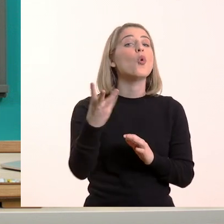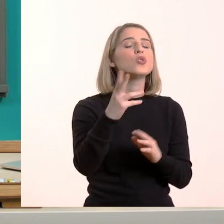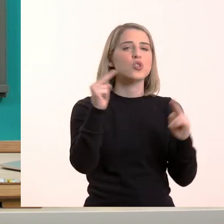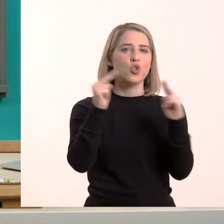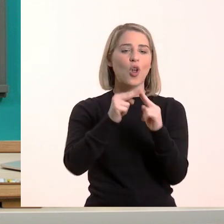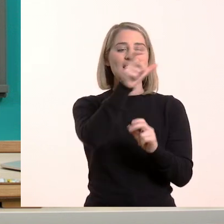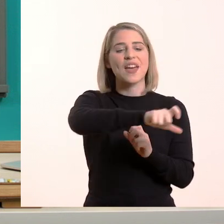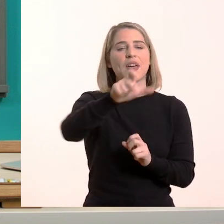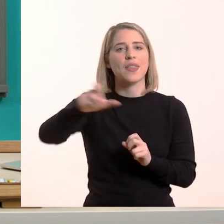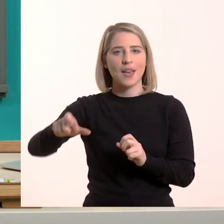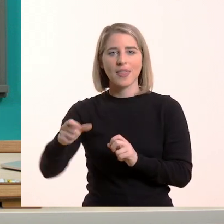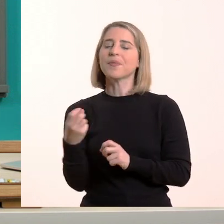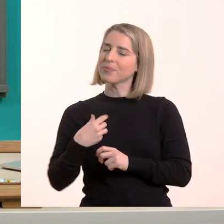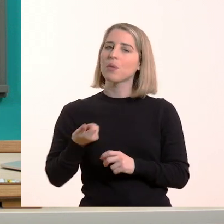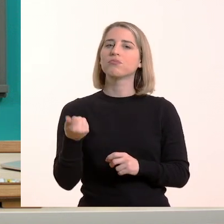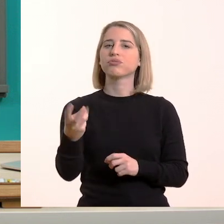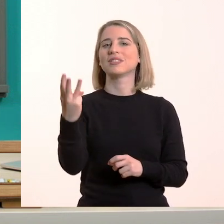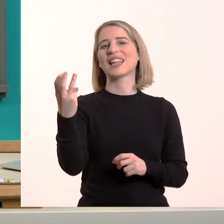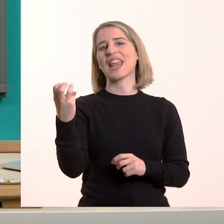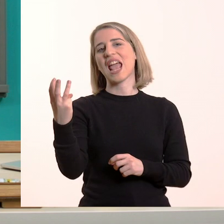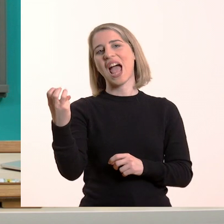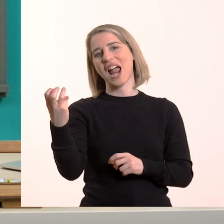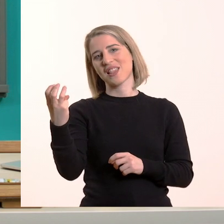παιδί? 30.